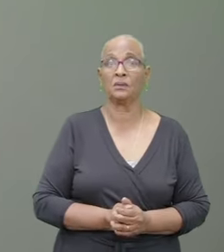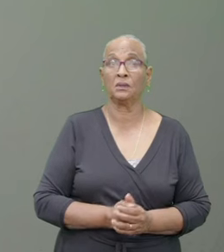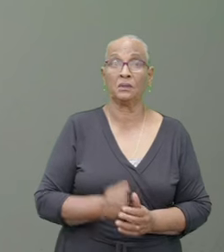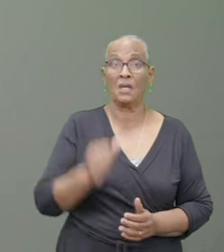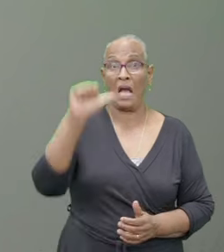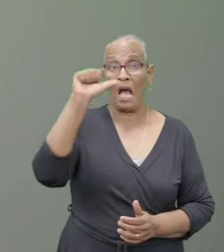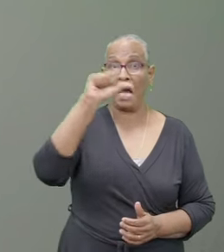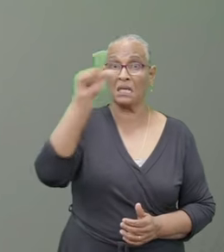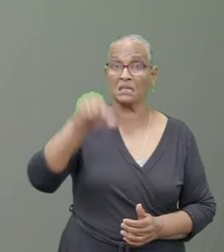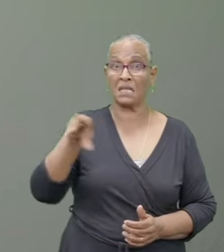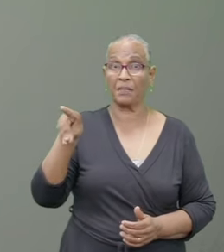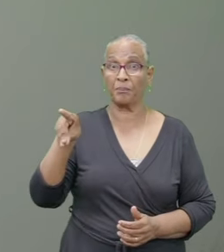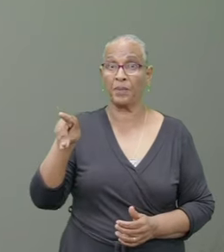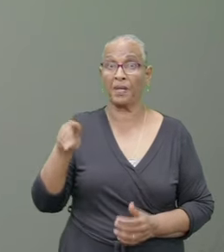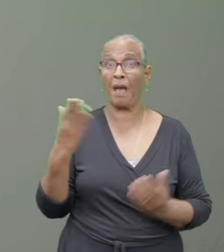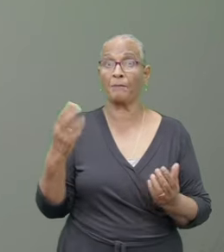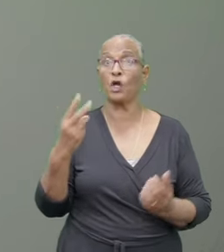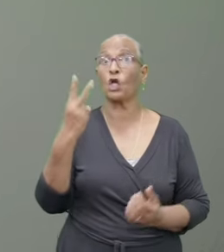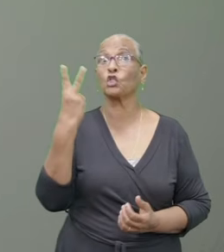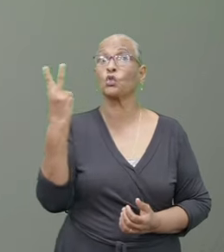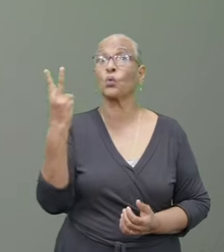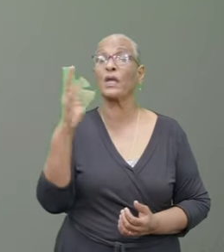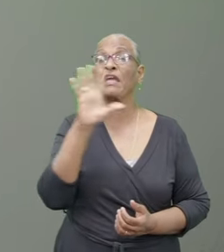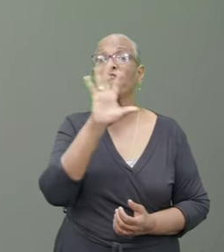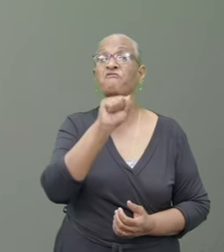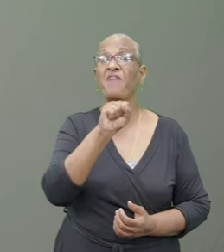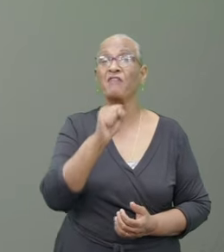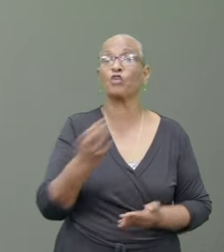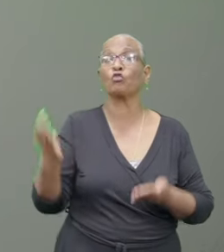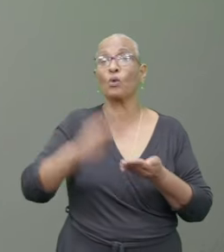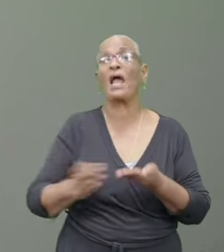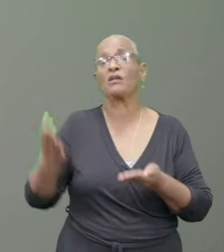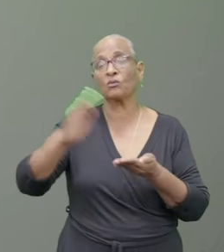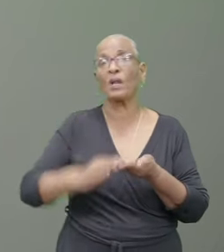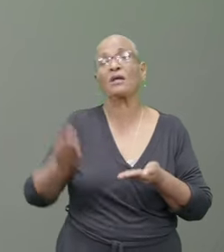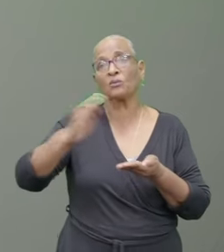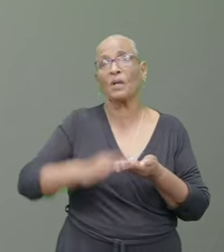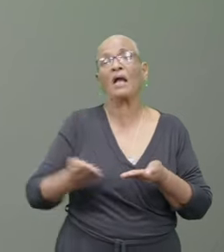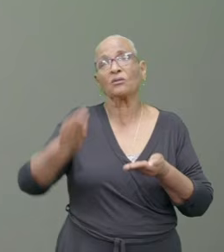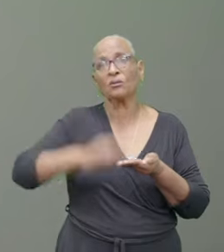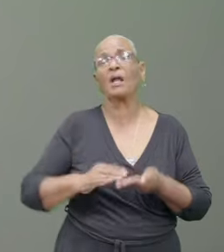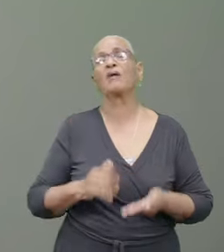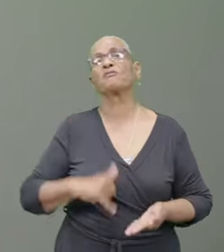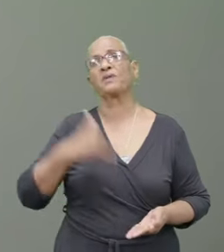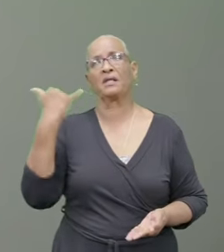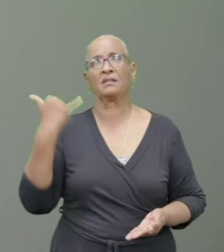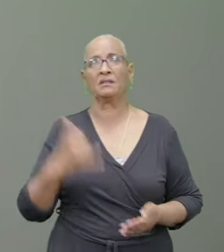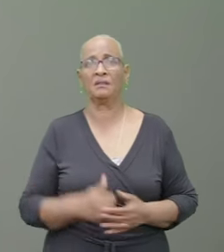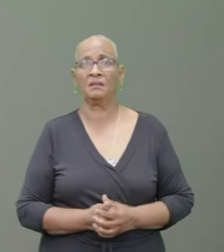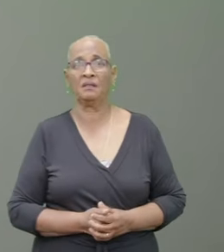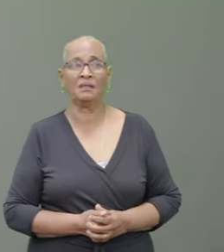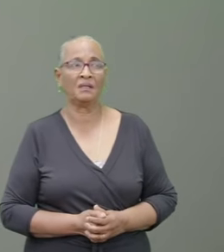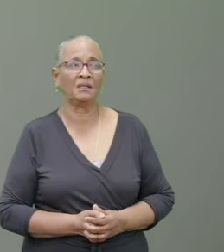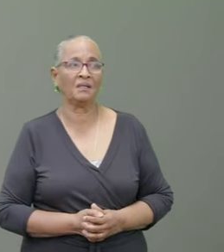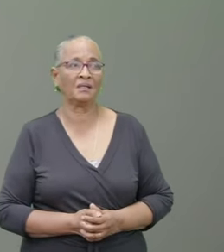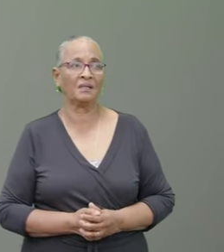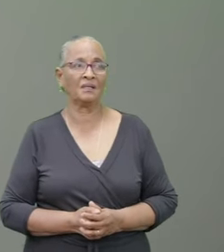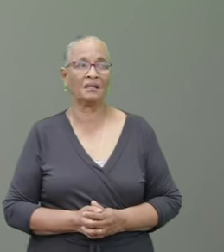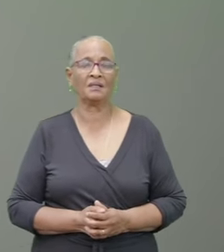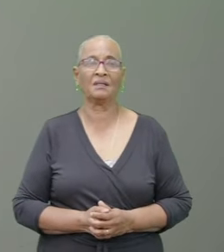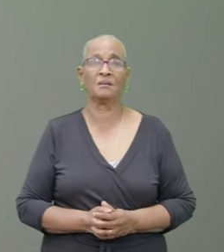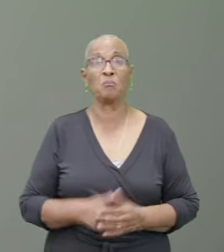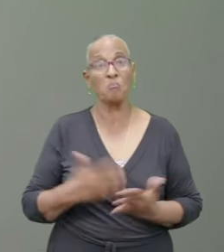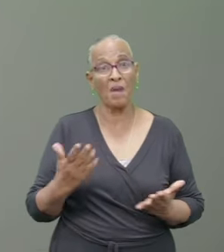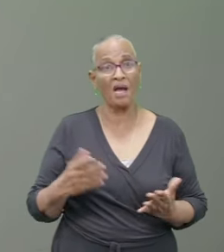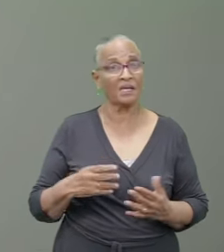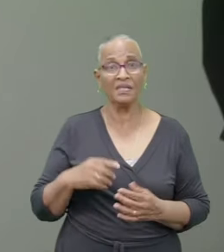heeft. Ja, ongeveer. Of 40 toelagen. Dat zijn toelagen die niet door u gecreëerd, maar door in de loop